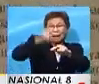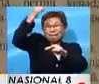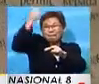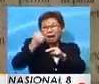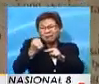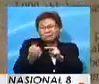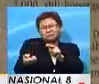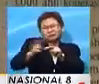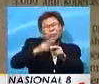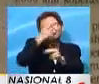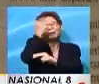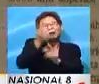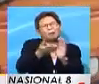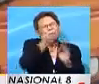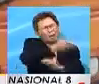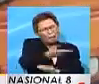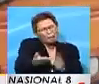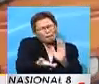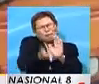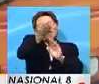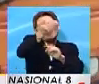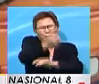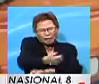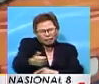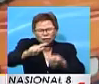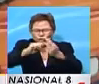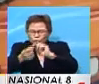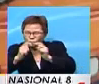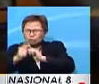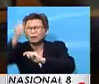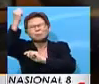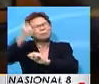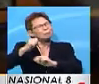itu akibat peningkatan kos termasuk alat ganti